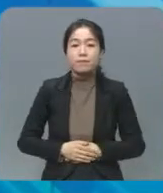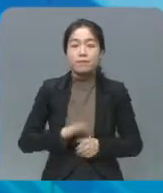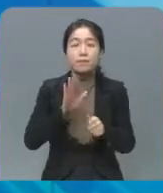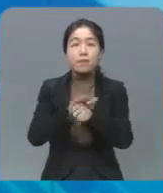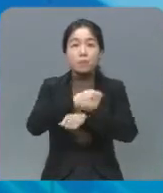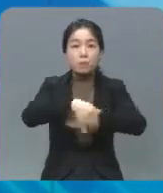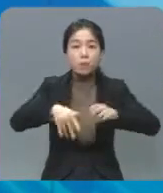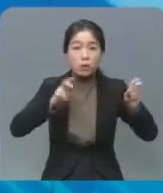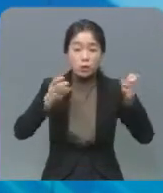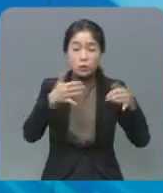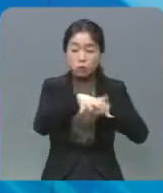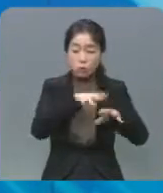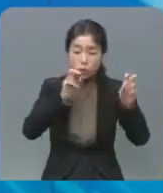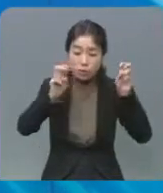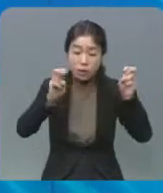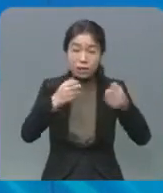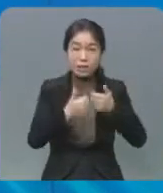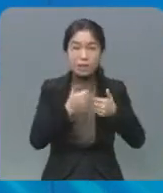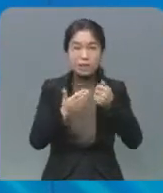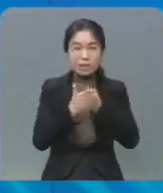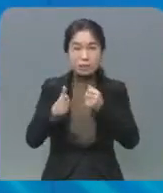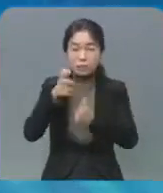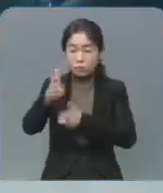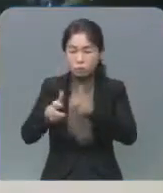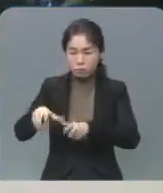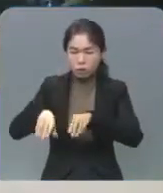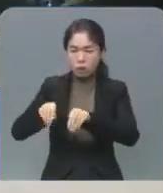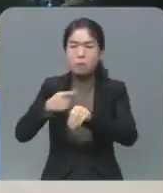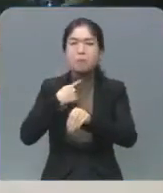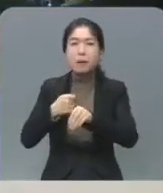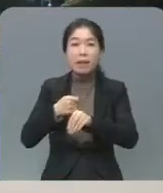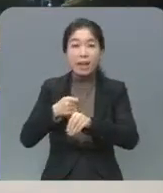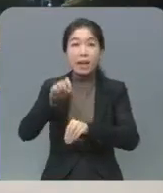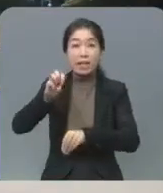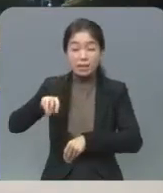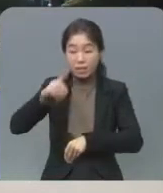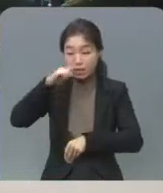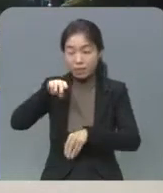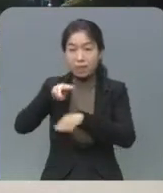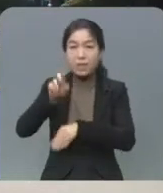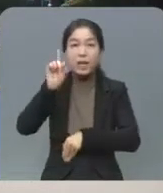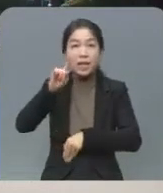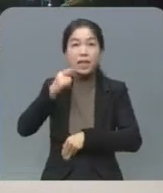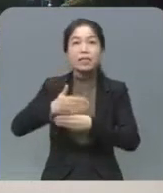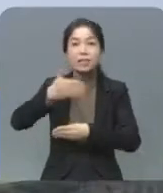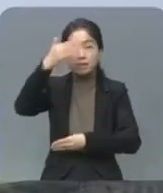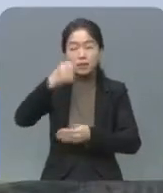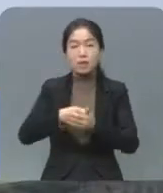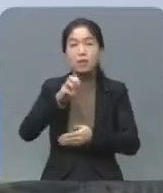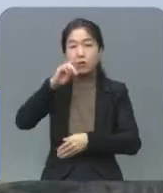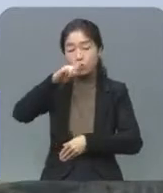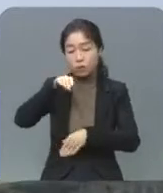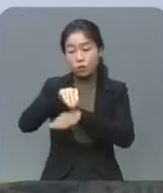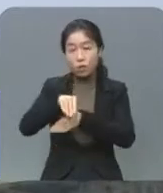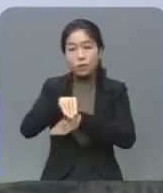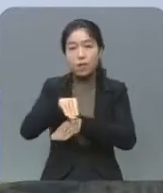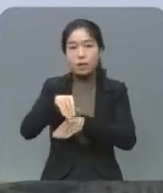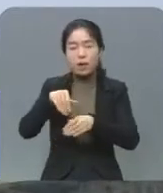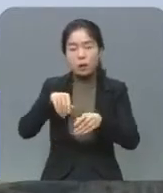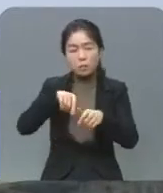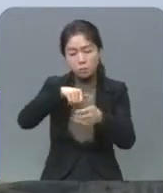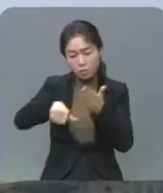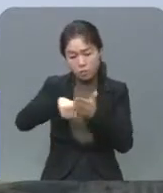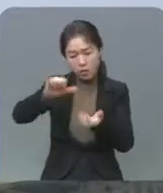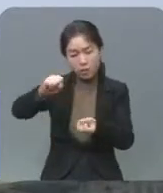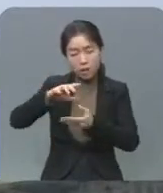협력업체의 노사 갈등으로 공장 가동을 멈췄던 기아차 광주공장이 내일부터 조업을 재개합니다. 기아차 광주공장은 자체 부품 등을